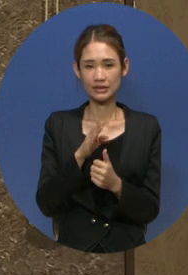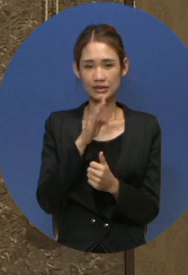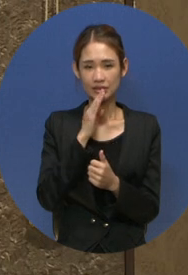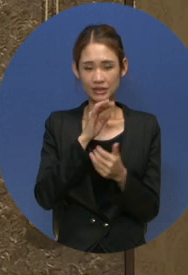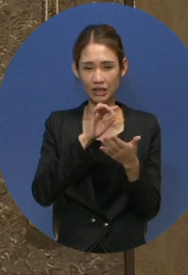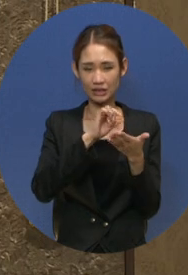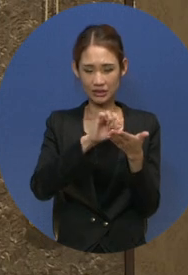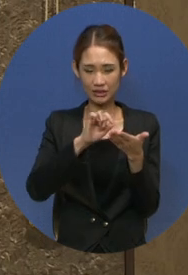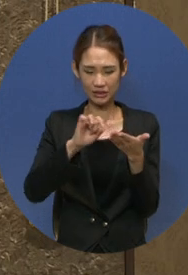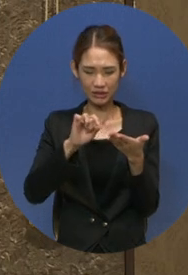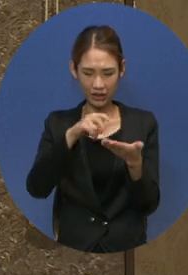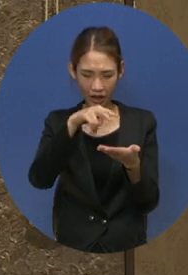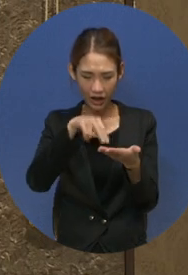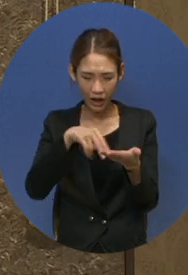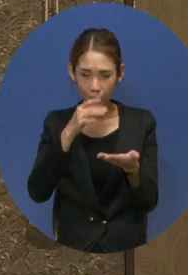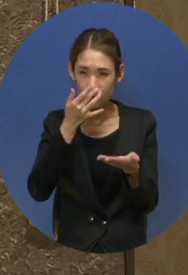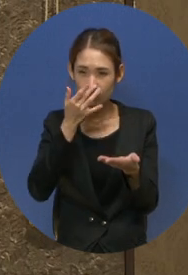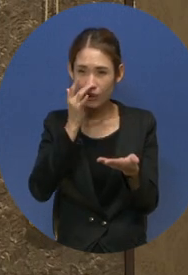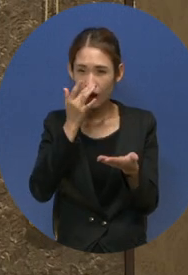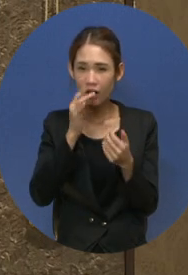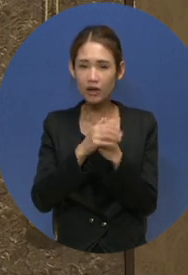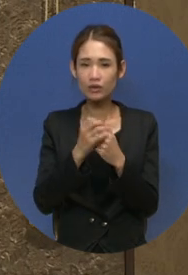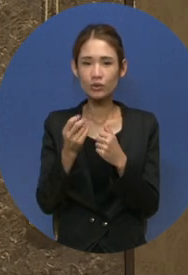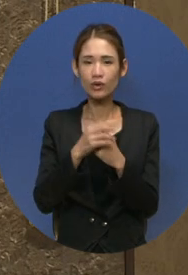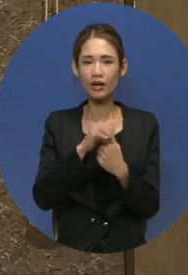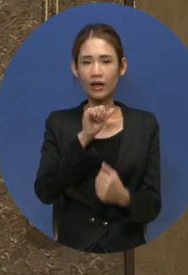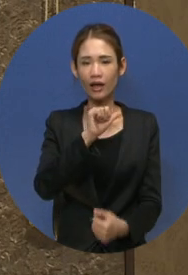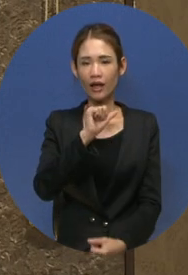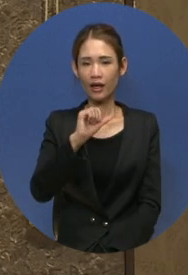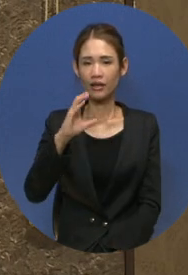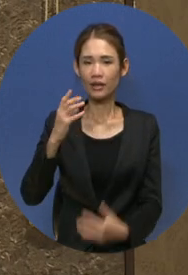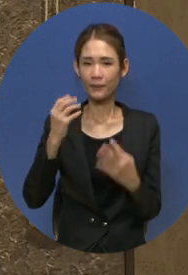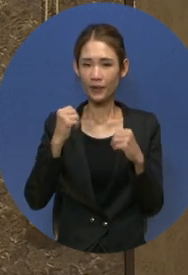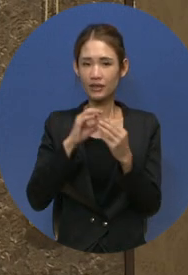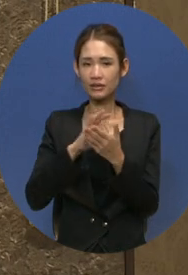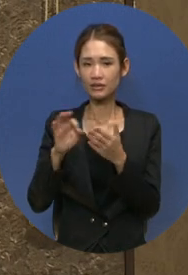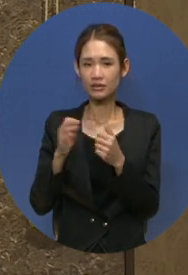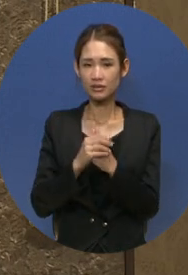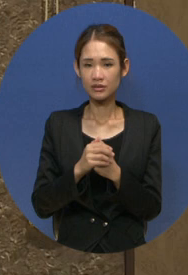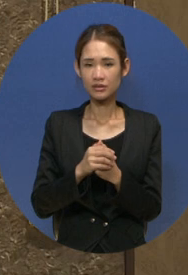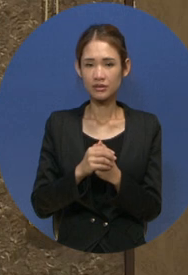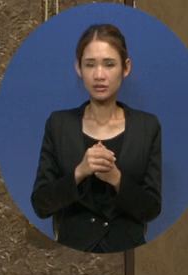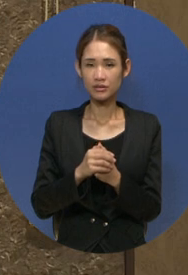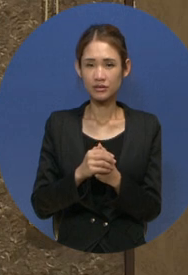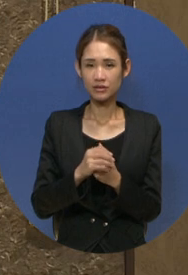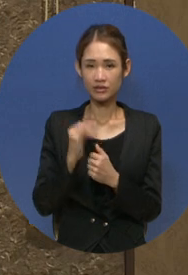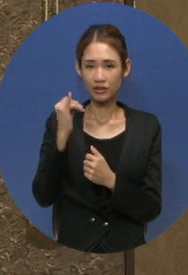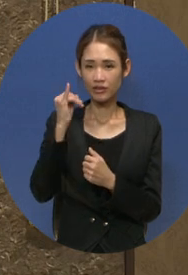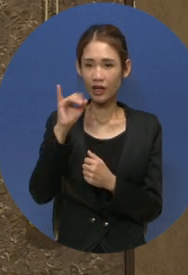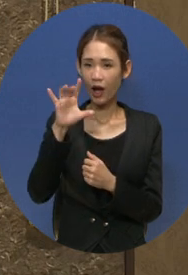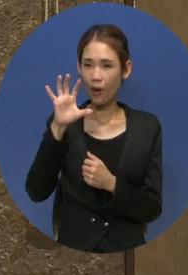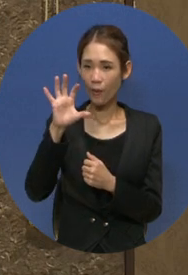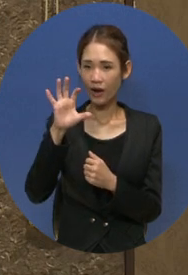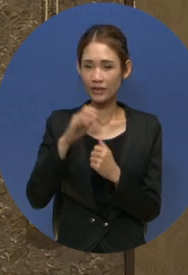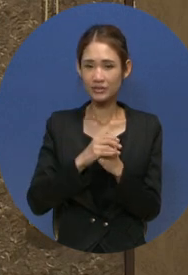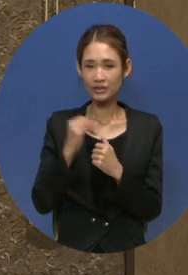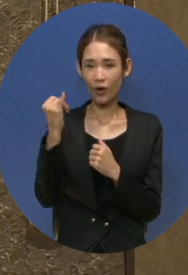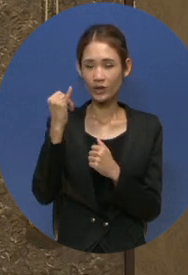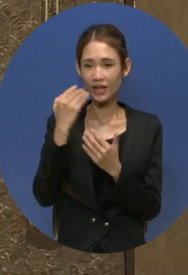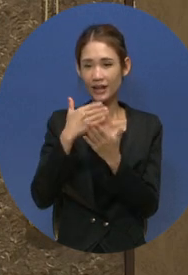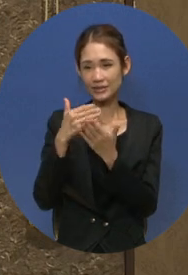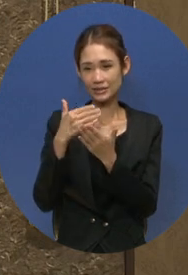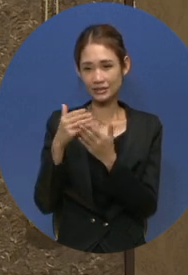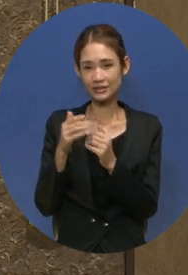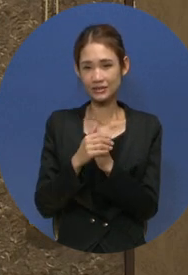글을 모르시는 분들이라든가 사실 우린 평소에 AAC 많이 사용하고 있어요. 여기 뭐 화장실에도 여자 화장실은 여자 그 그림